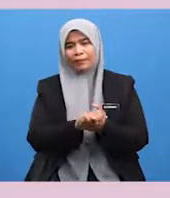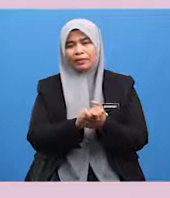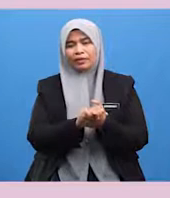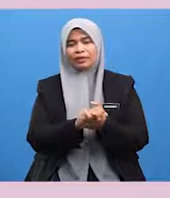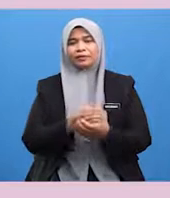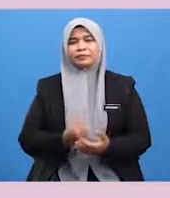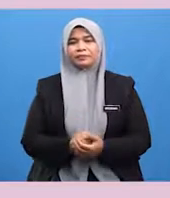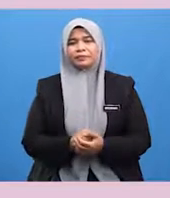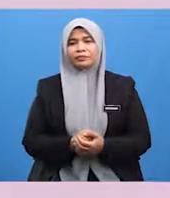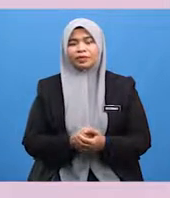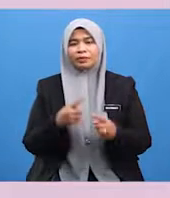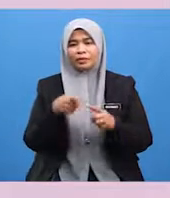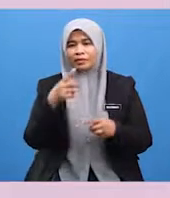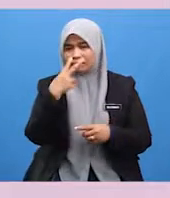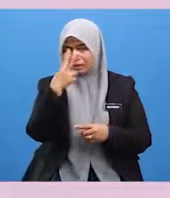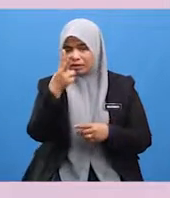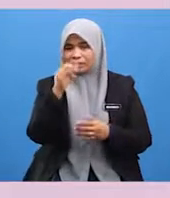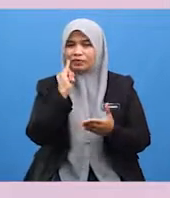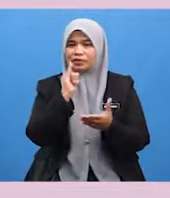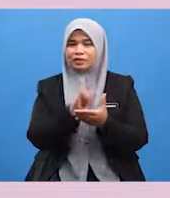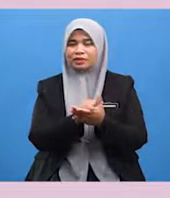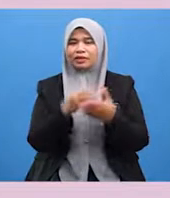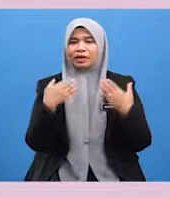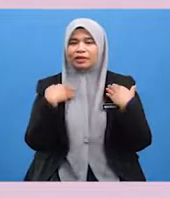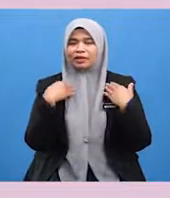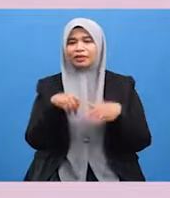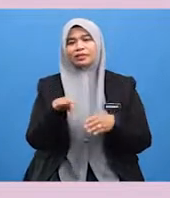hati apabila melihat istri ada di sisi.